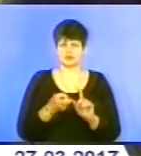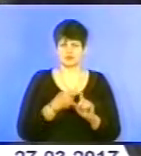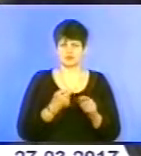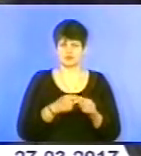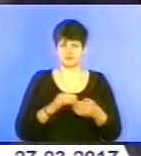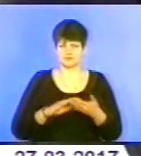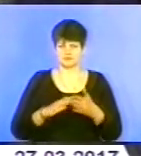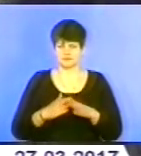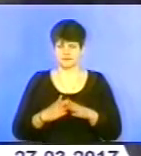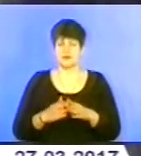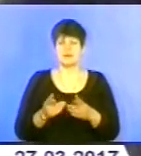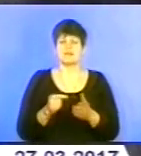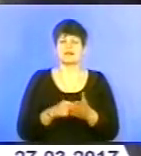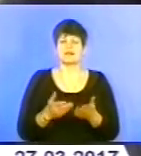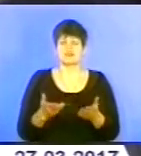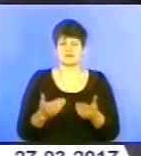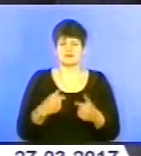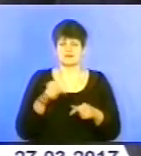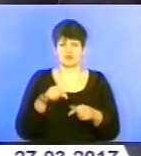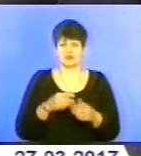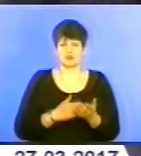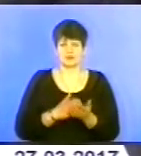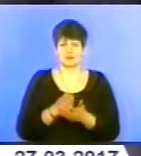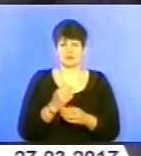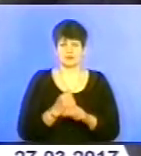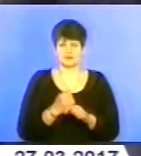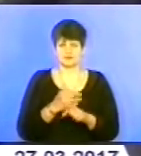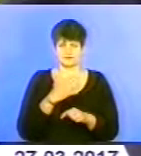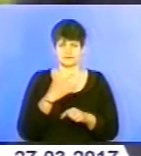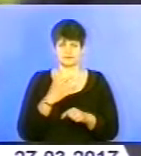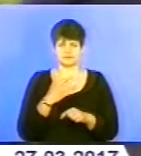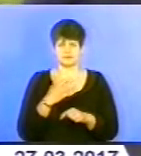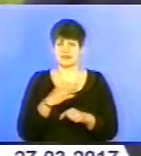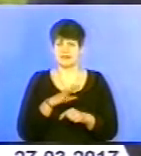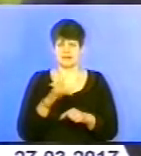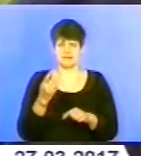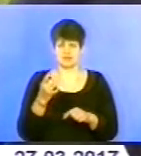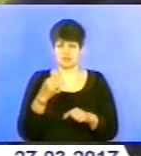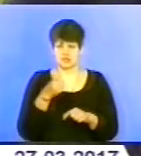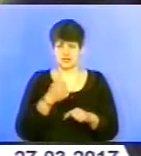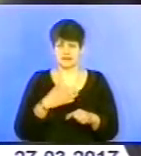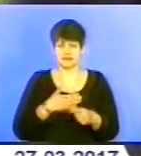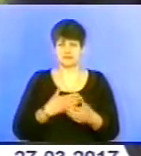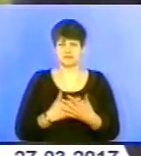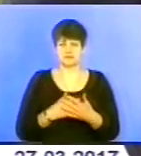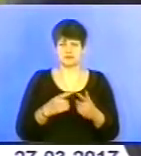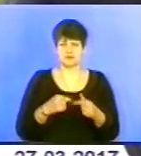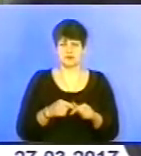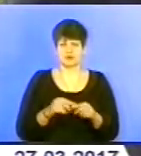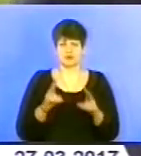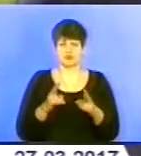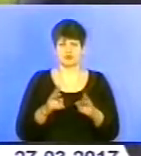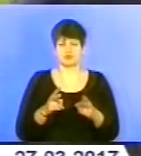меморандуму. Мета яка? Ми вже в цьому напрямку працюємо не перший рік, і наша громадська організація, і громадська організація «Клуб оборони